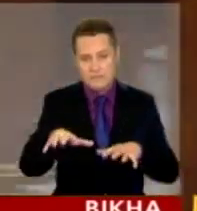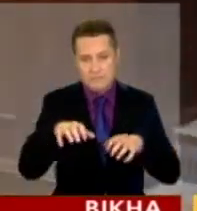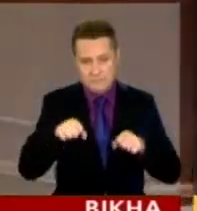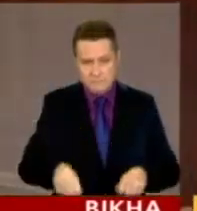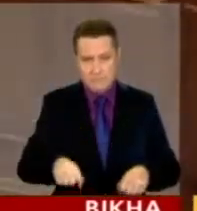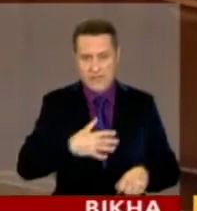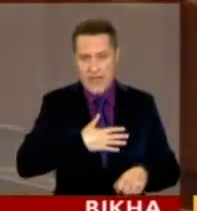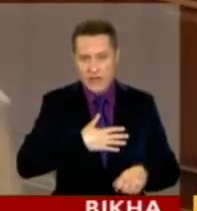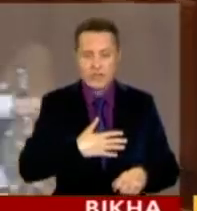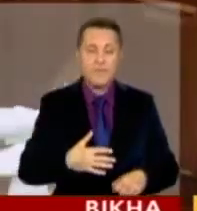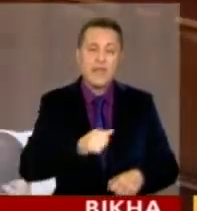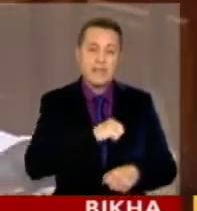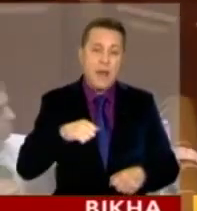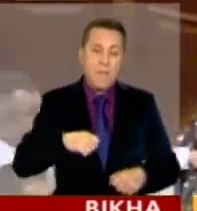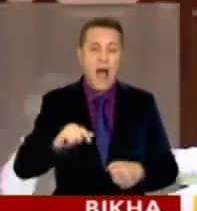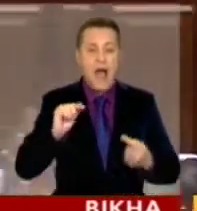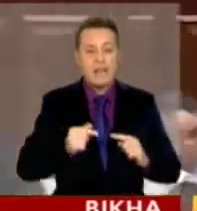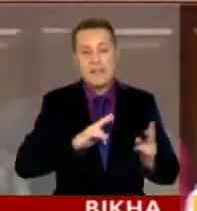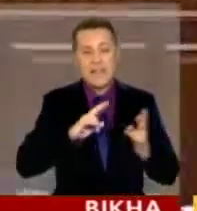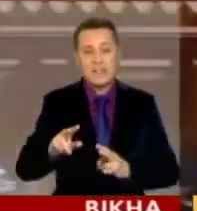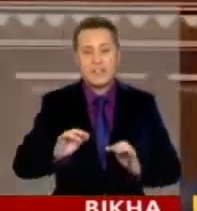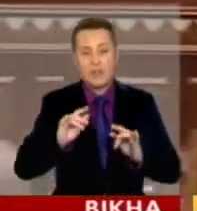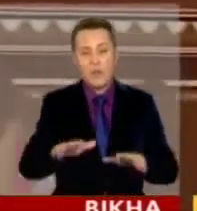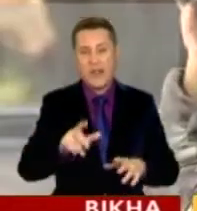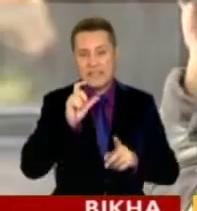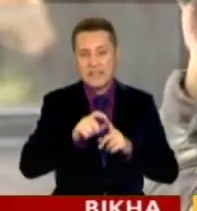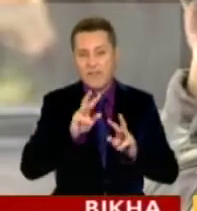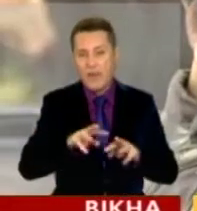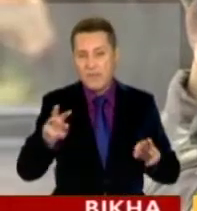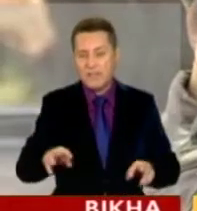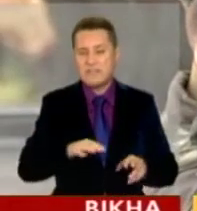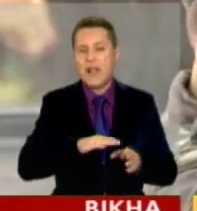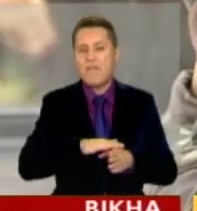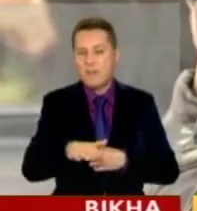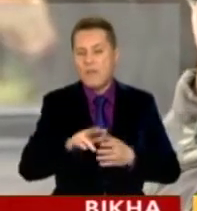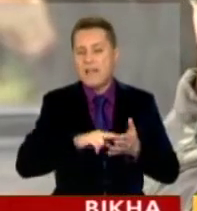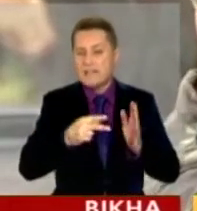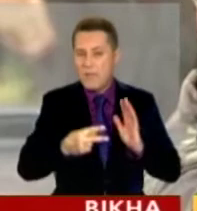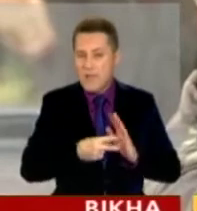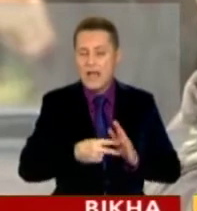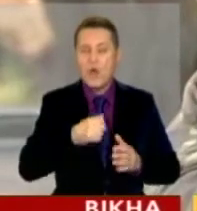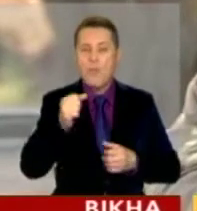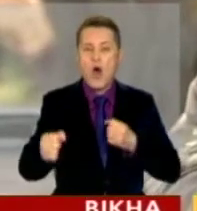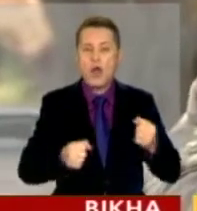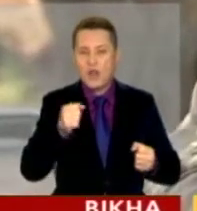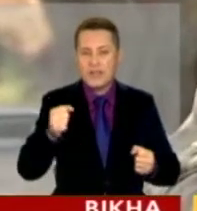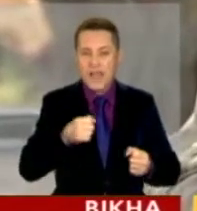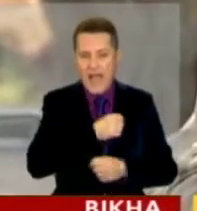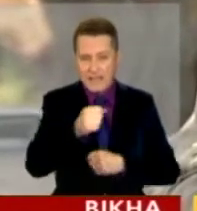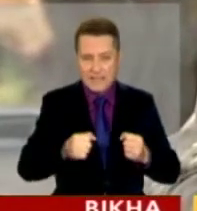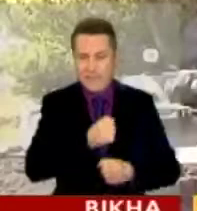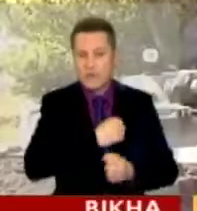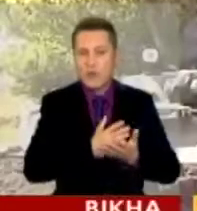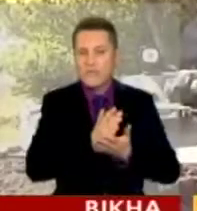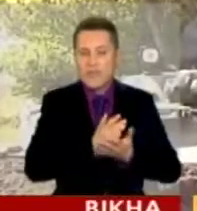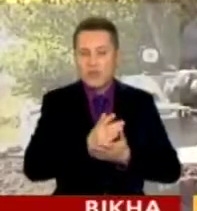Сама антитерористична операція, за словами міністра оборони, відбувається за планом. Ротації військовослужбовців, задіяних в АТО, не буде.